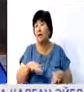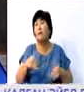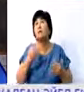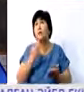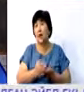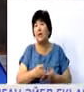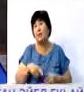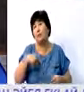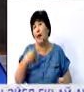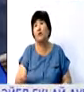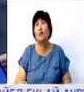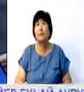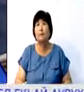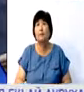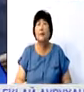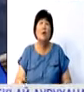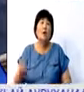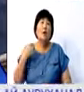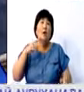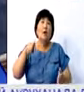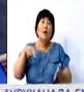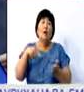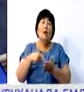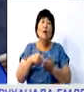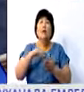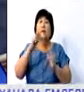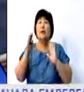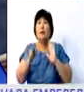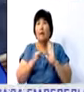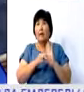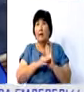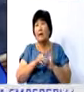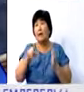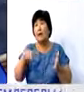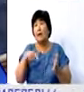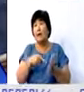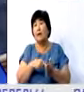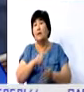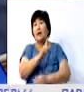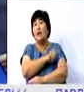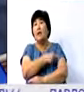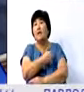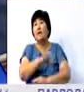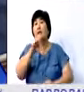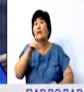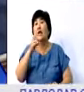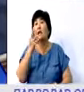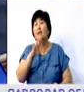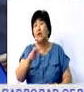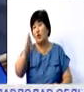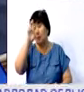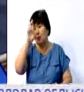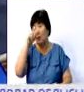деген уәжін айтты. Қалалық ветеринария бөлімінде қарасты қалалық ветстанция шаруашылық жүргізу құқығындағы